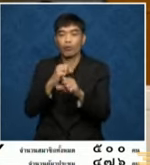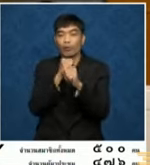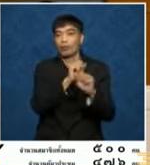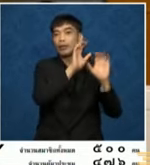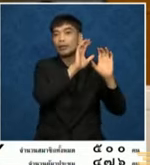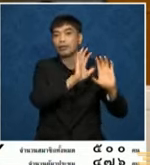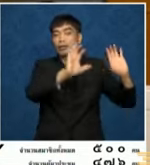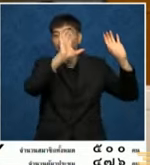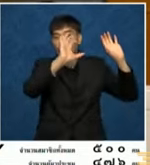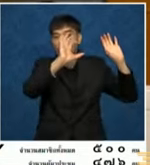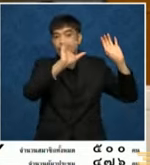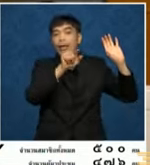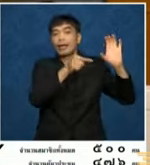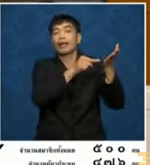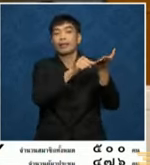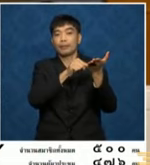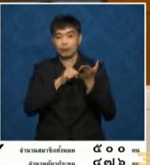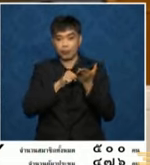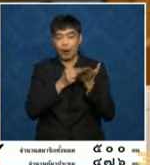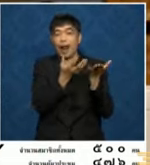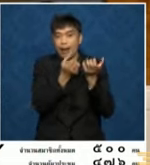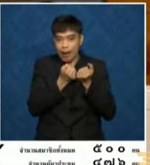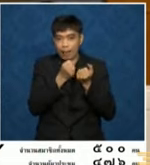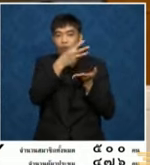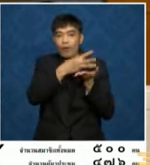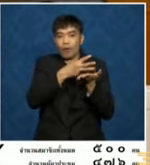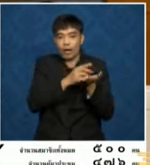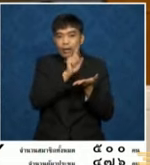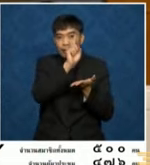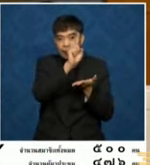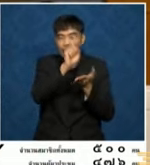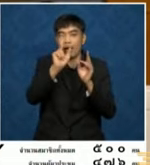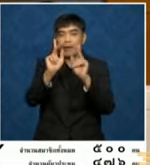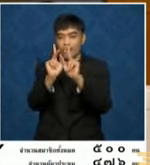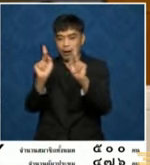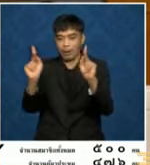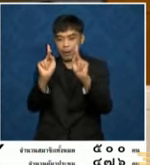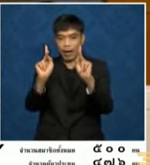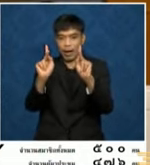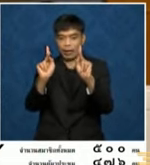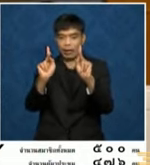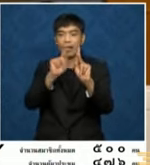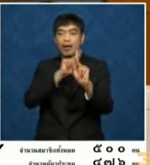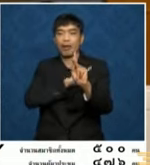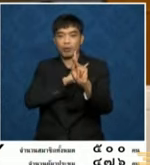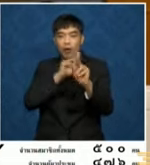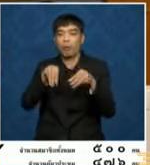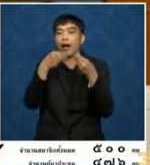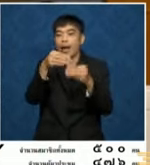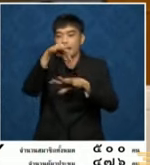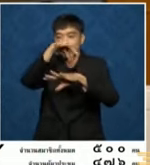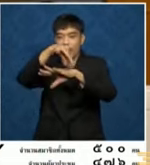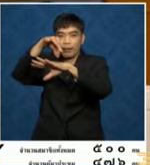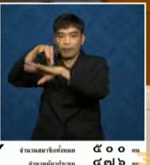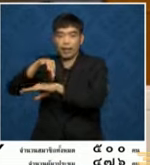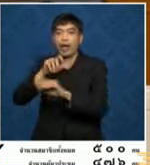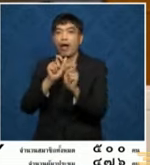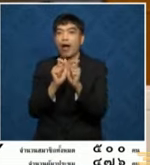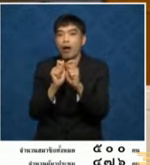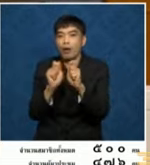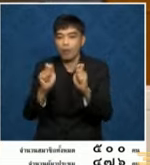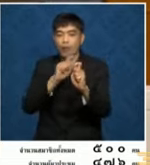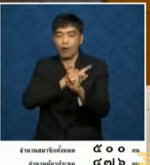รคือรับหลักการในวาระหนึ่งแล้วกรรมการได้ตั้งคณะกรรมการและแบ่งงานครับโดยมีการตั้งอนุกรรมการขึ้นมา